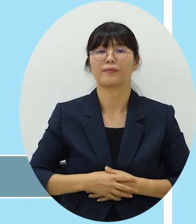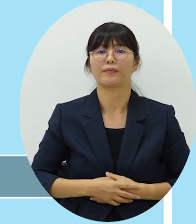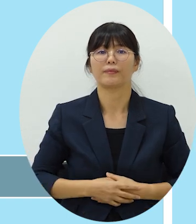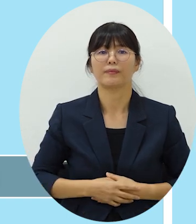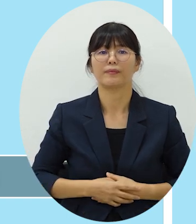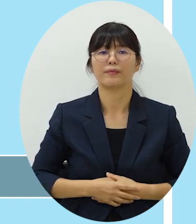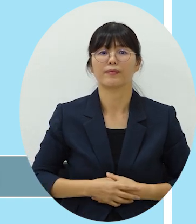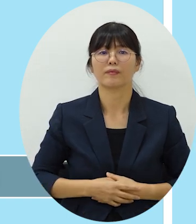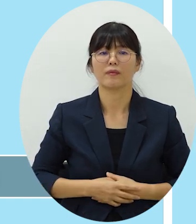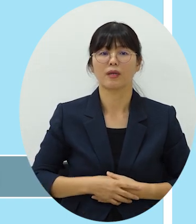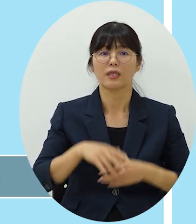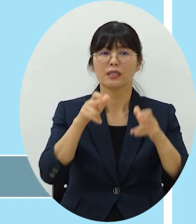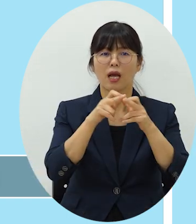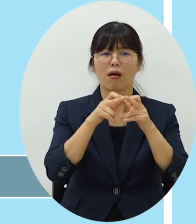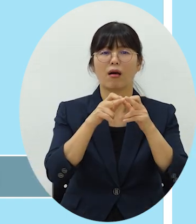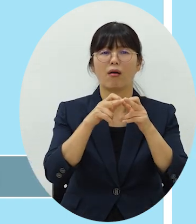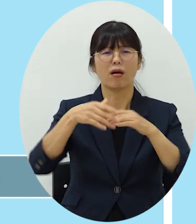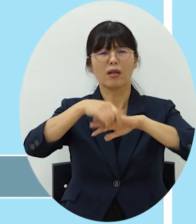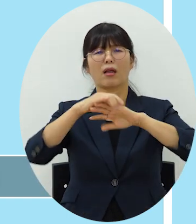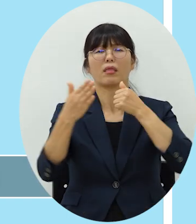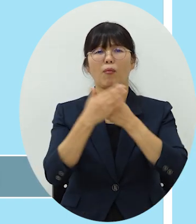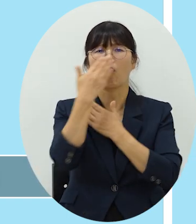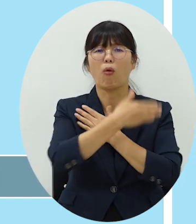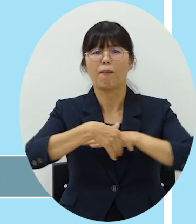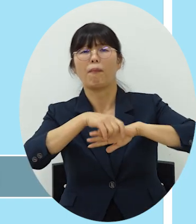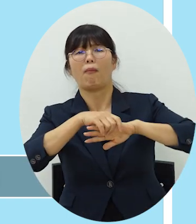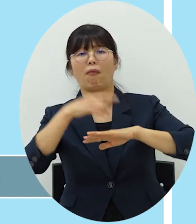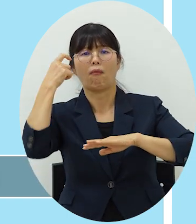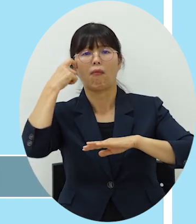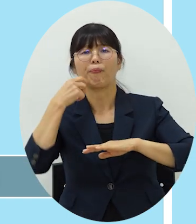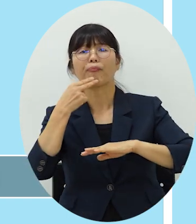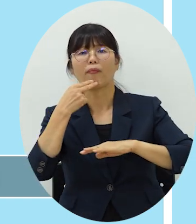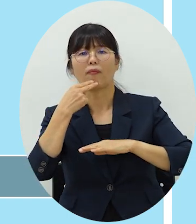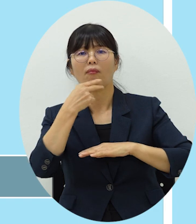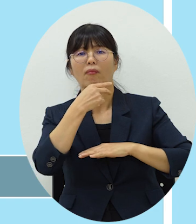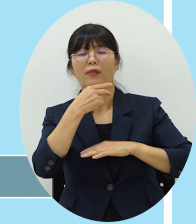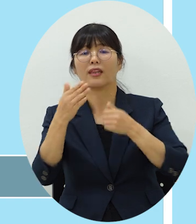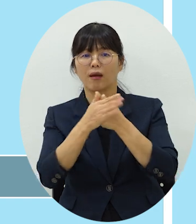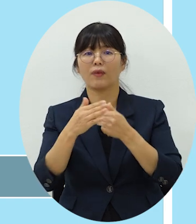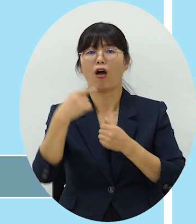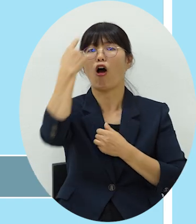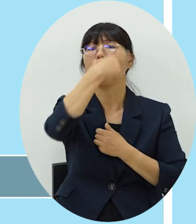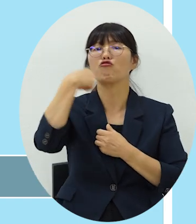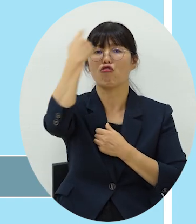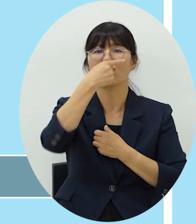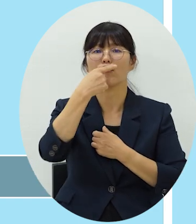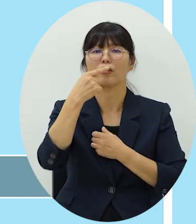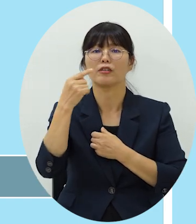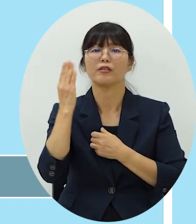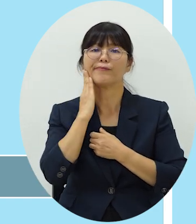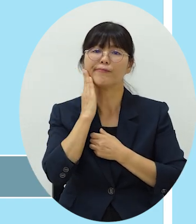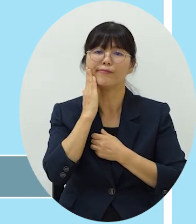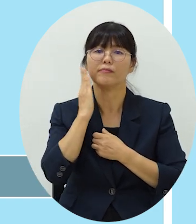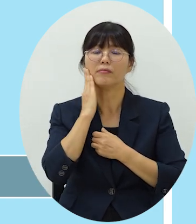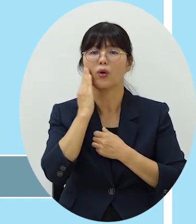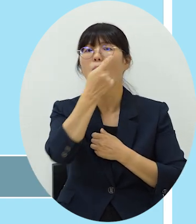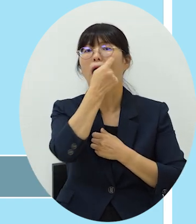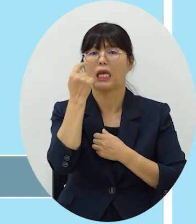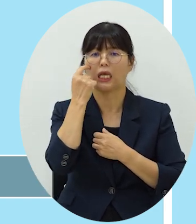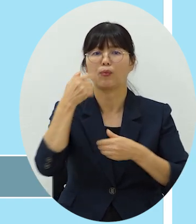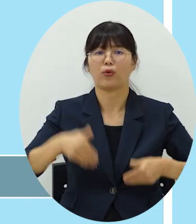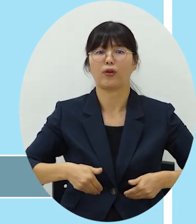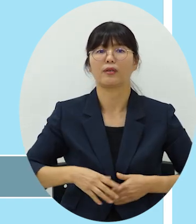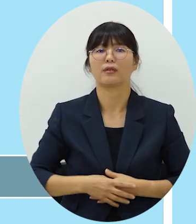확인합니다. 장애로 인해 신체 마비로 감각이 없는 부위가 있을 수 있으므로 얼굴 위주로 자극을 주어 의식 상태를